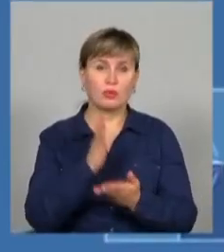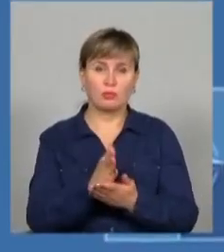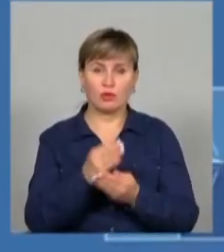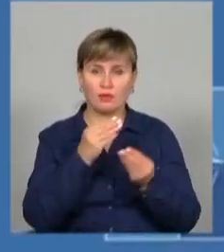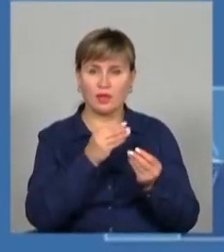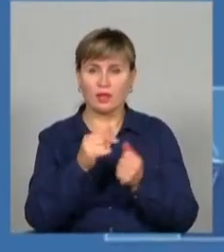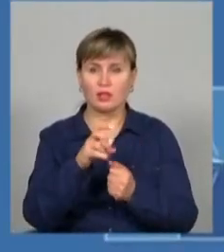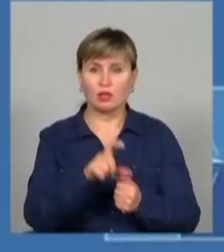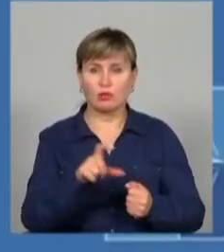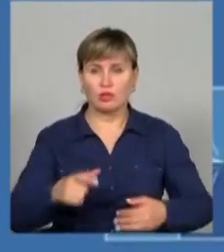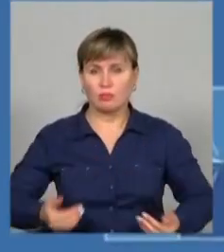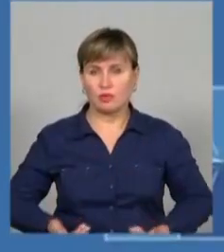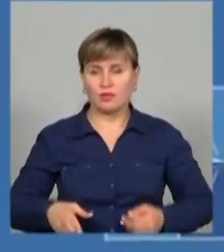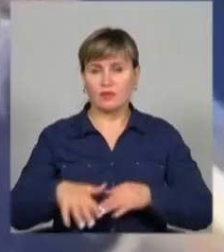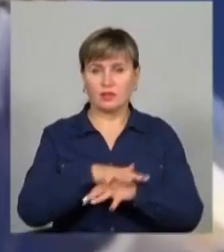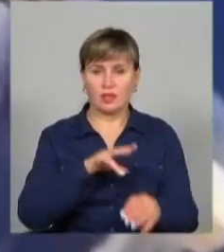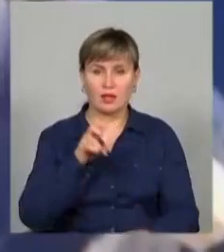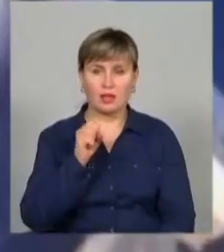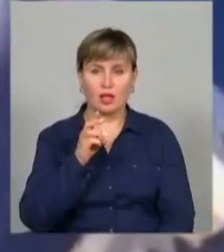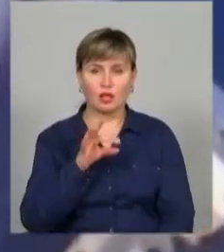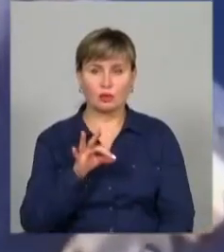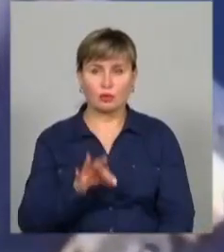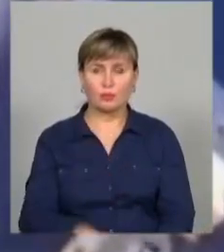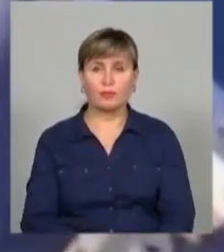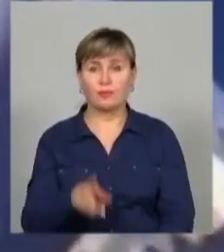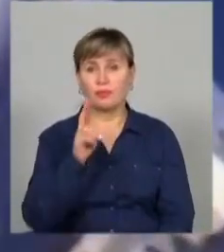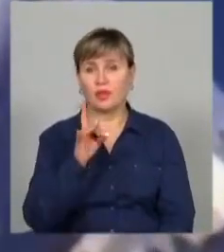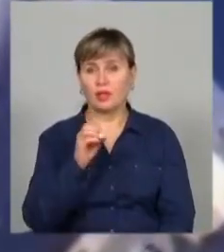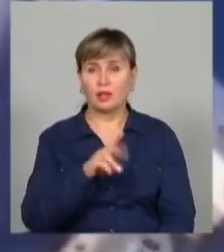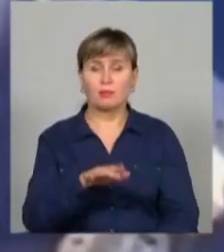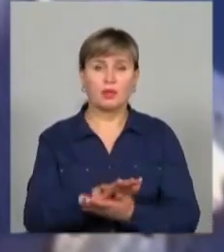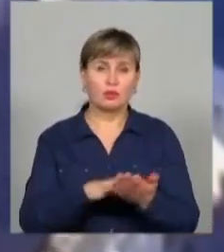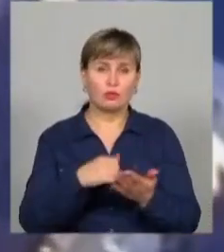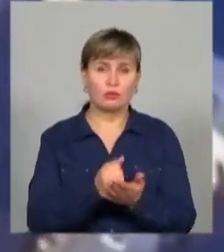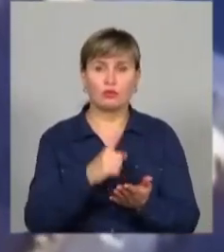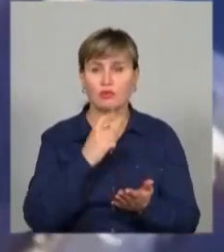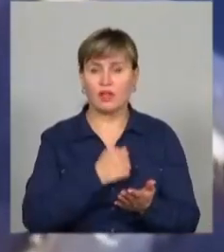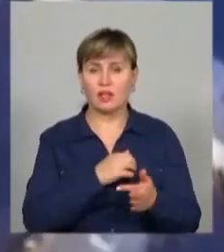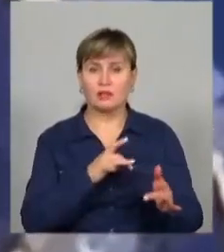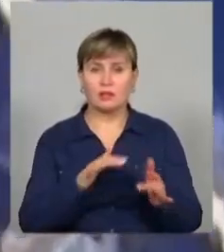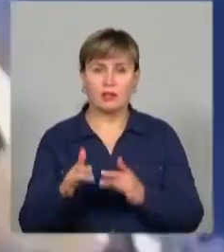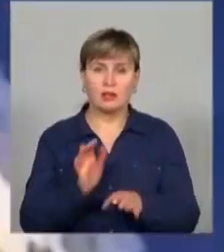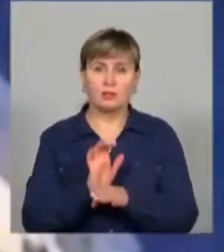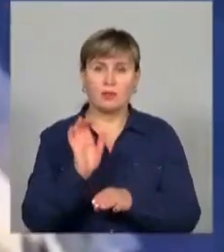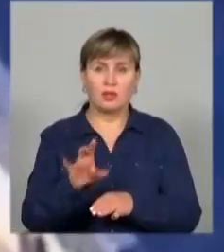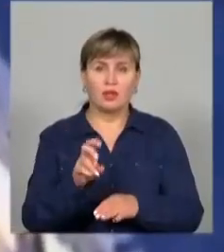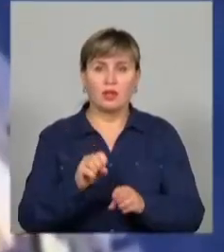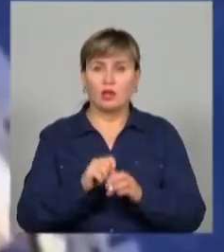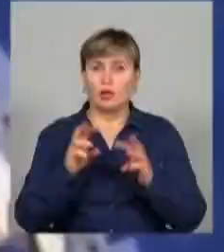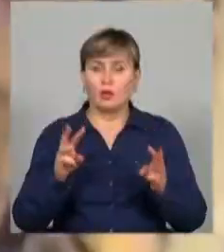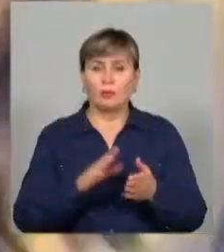воздействие на людей, проживающих в странах НАТО. Тем временем Кремль продолжает утверждать, что военные действия направлены на